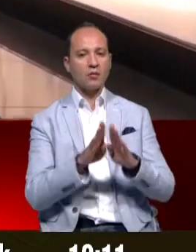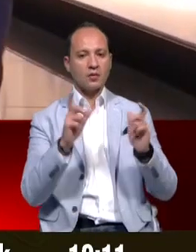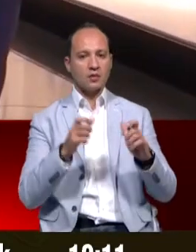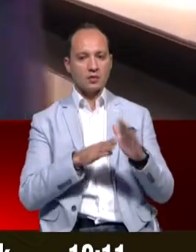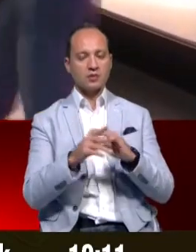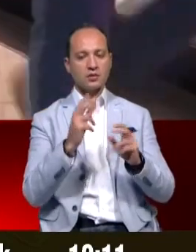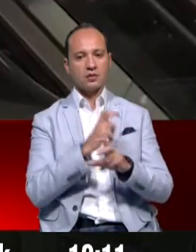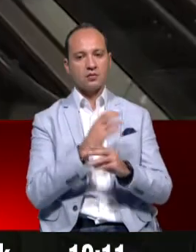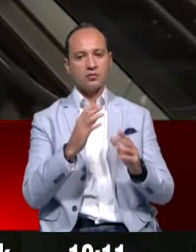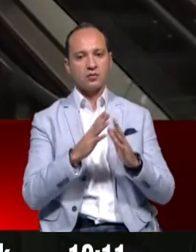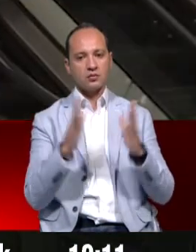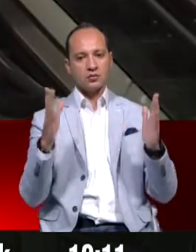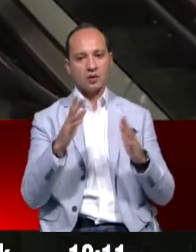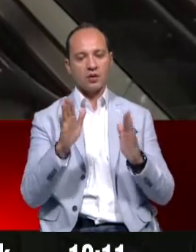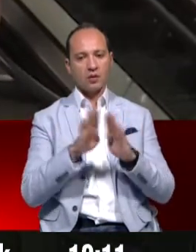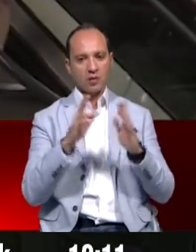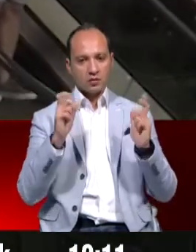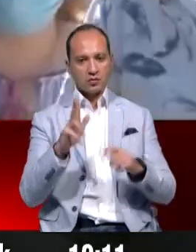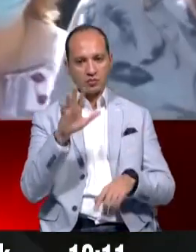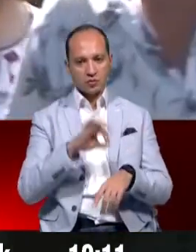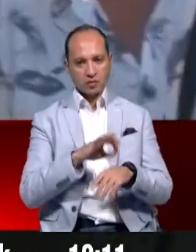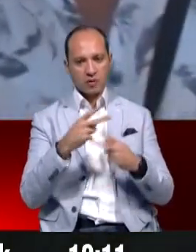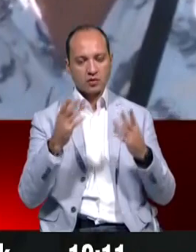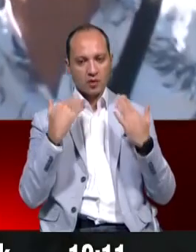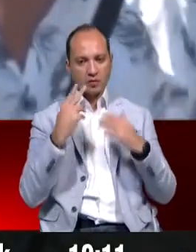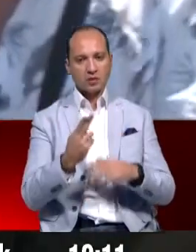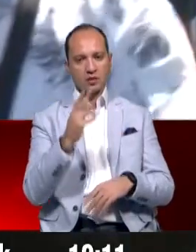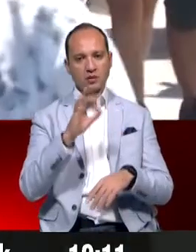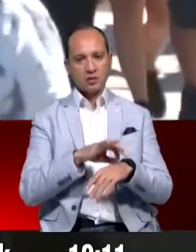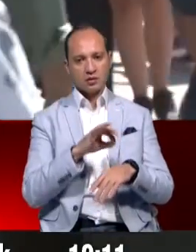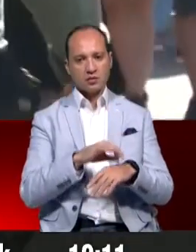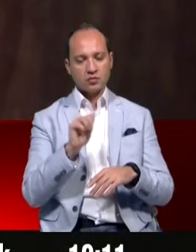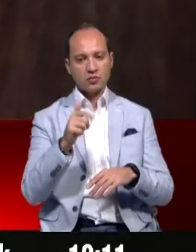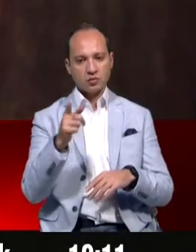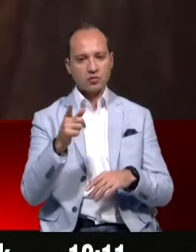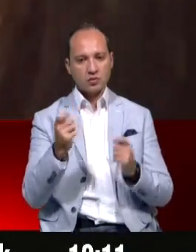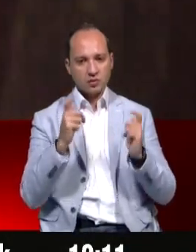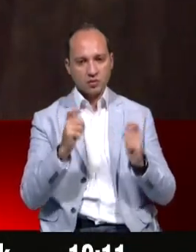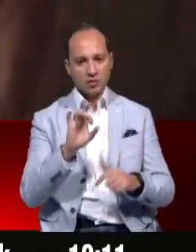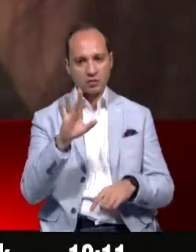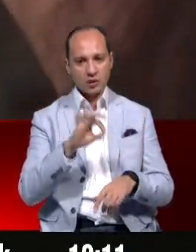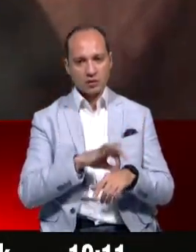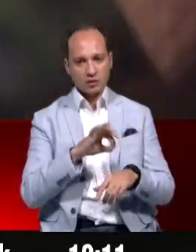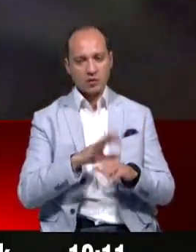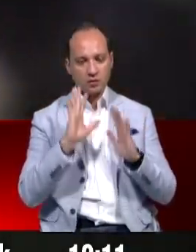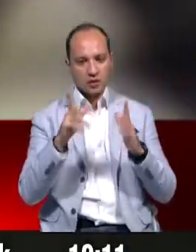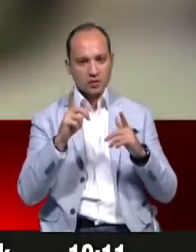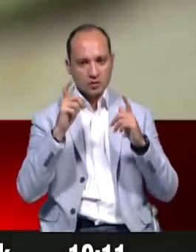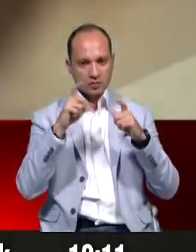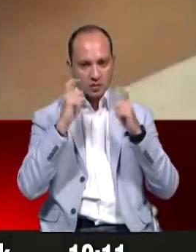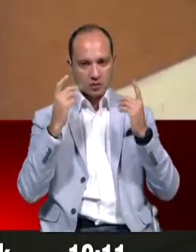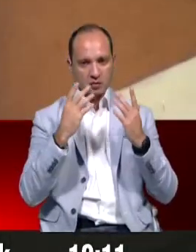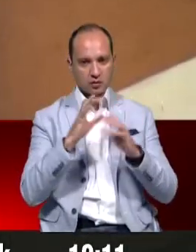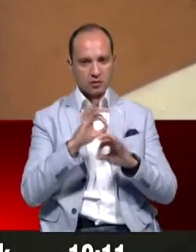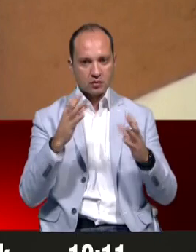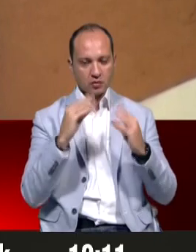Girdiğimizde risk çok daha yüksek. Kapalı ortamda 3 dakika, açık havada 7 dakika, gün boyu iş yerinde 15 dakikadan fazla maskesiz